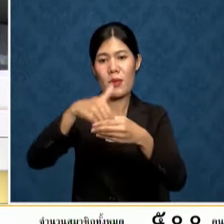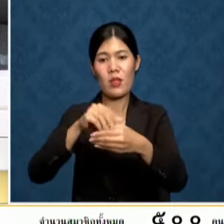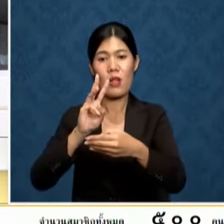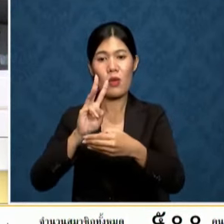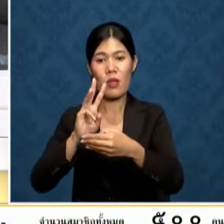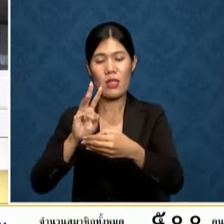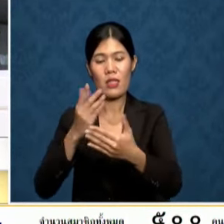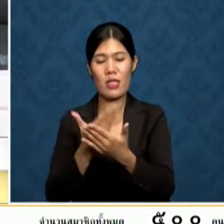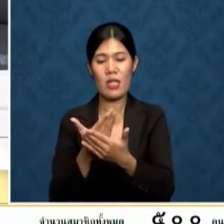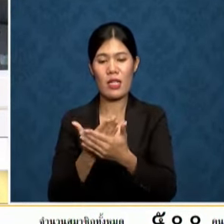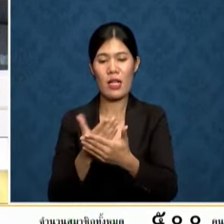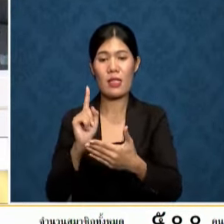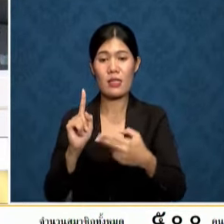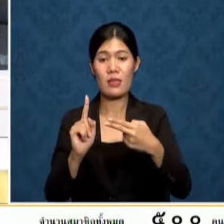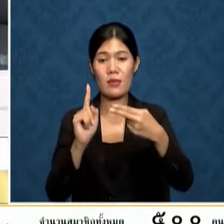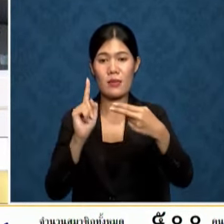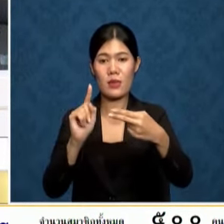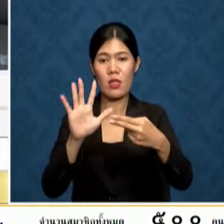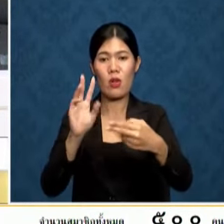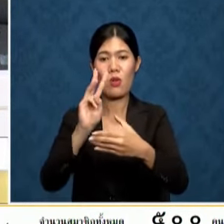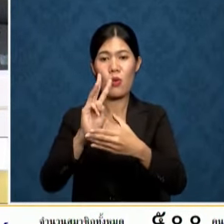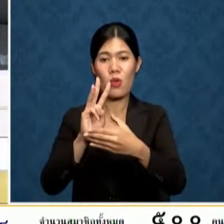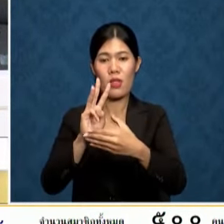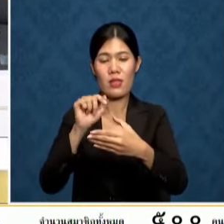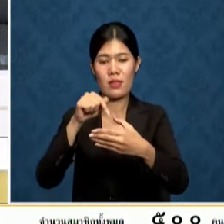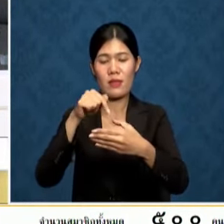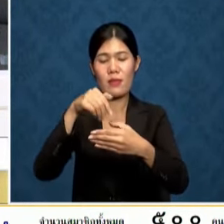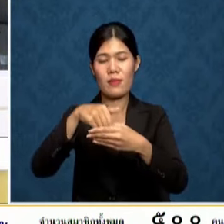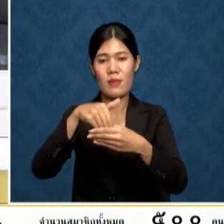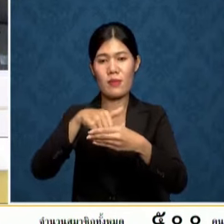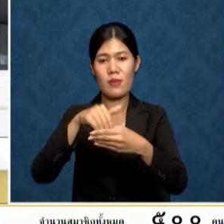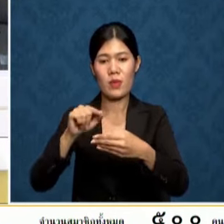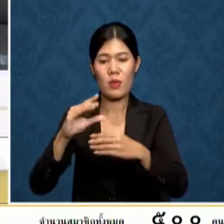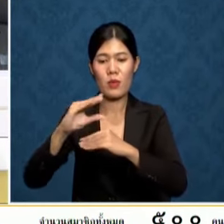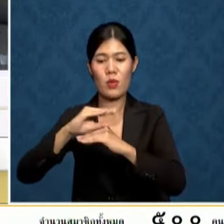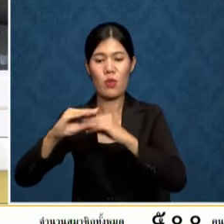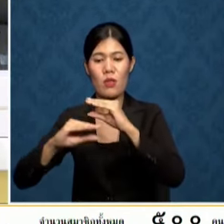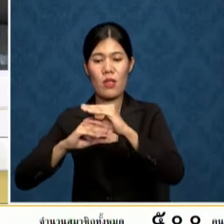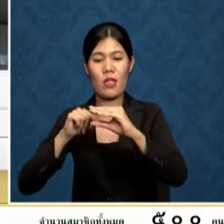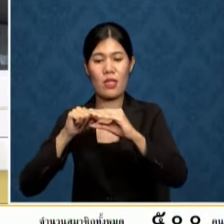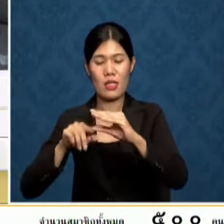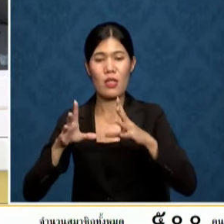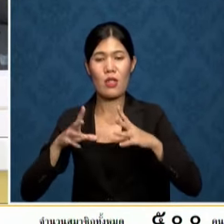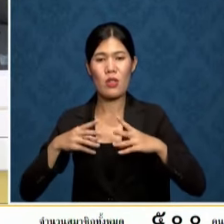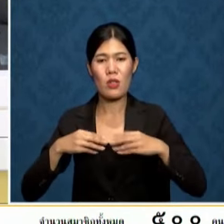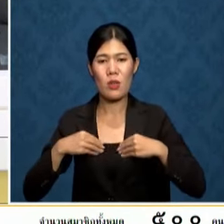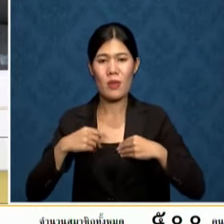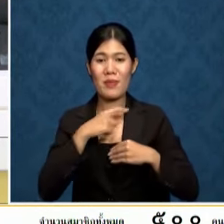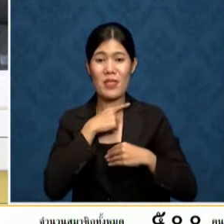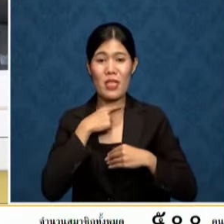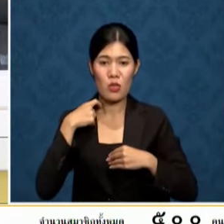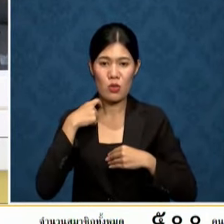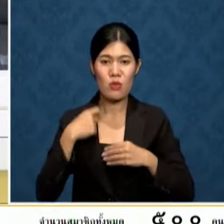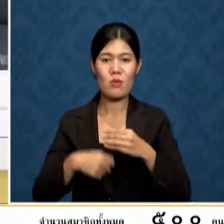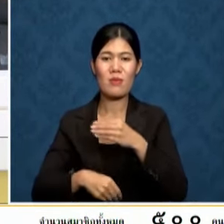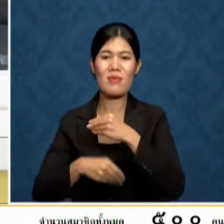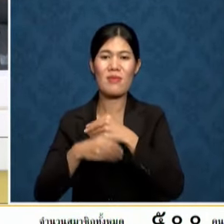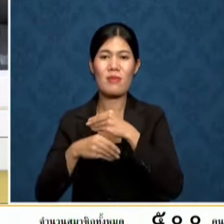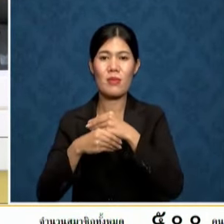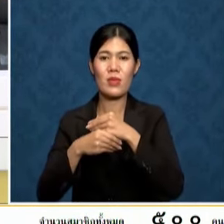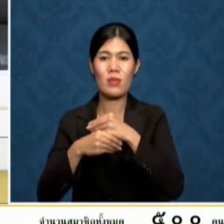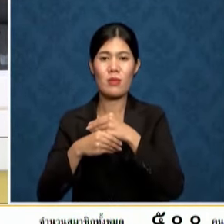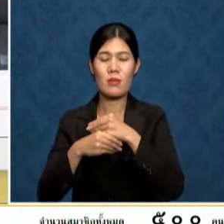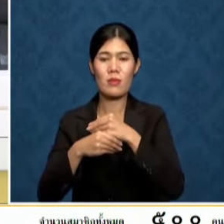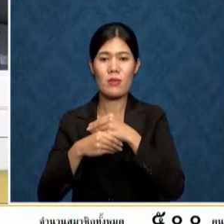ทำ 10,000บาทผ่านดิจิwalletผมต้องเรียนงี้ครับว่าเป็นโครงการที่เรายอมขาดดุลเพิ่มเติมคือท upคือ